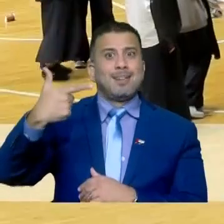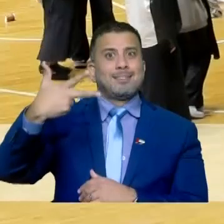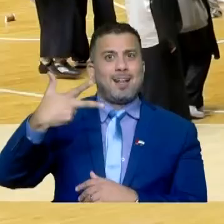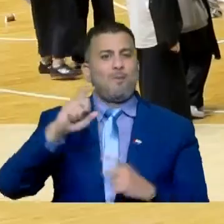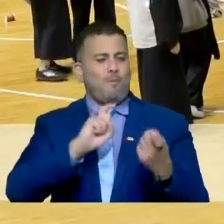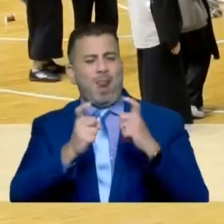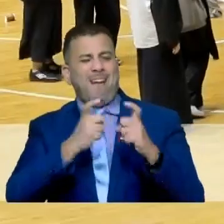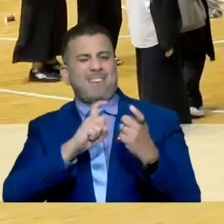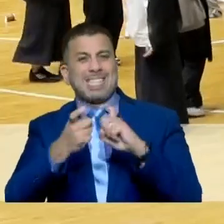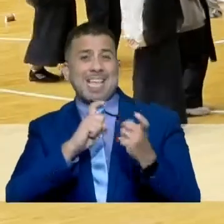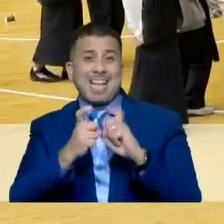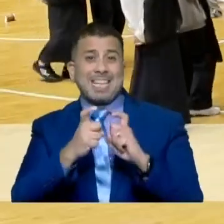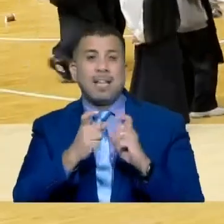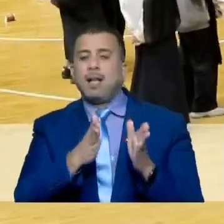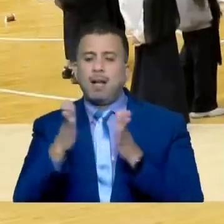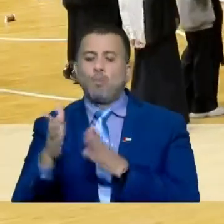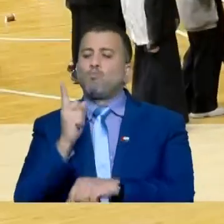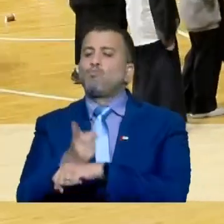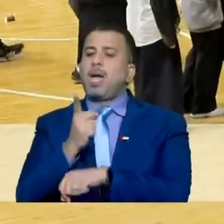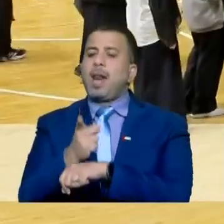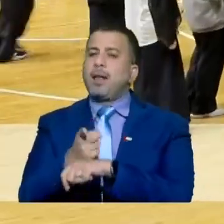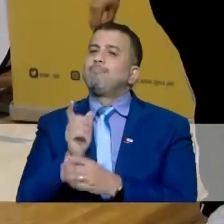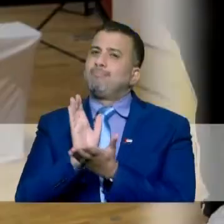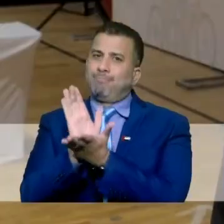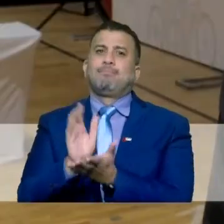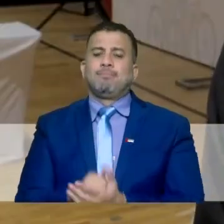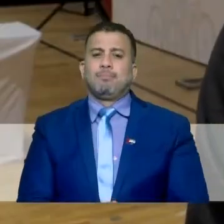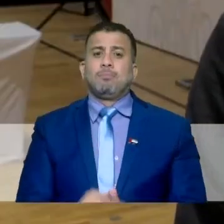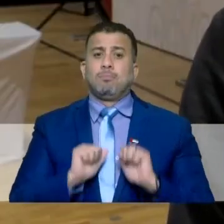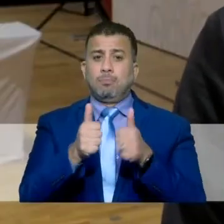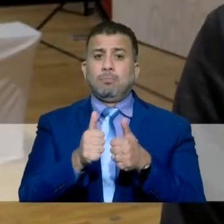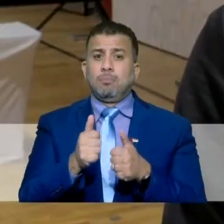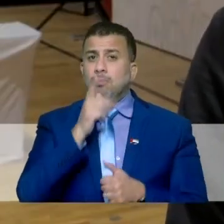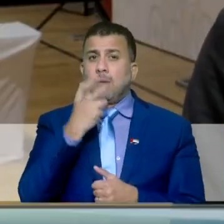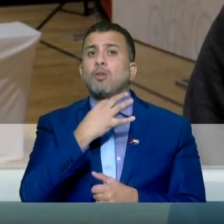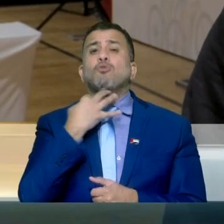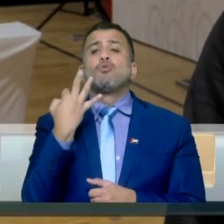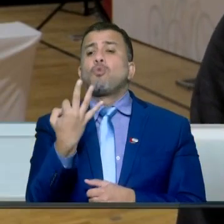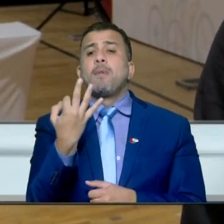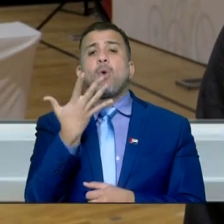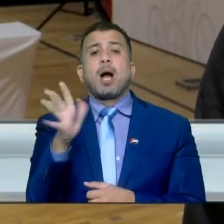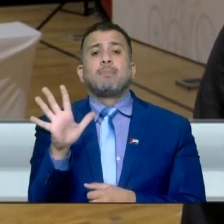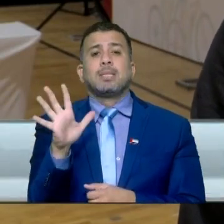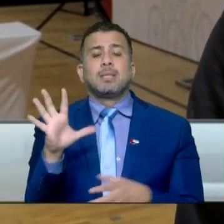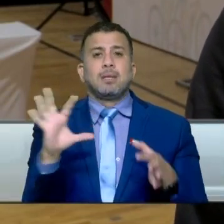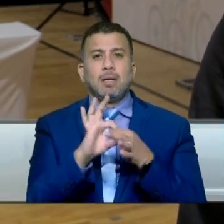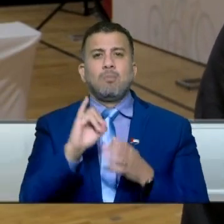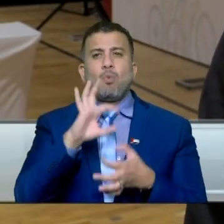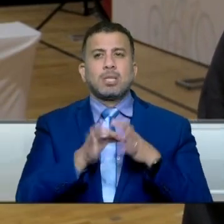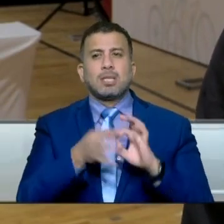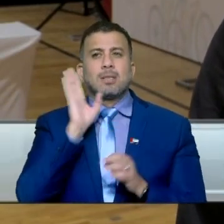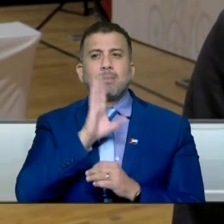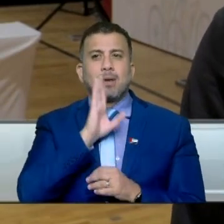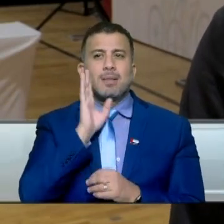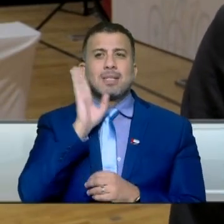المنافسات الى جانب المدربات طبعا مشاركه اكثر من 350 لاعبه بالتعاون مع مؤسسه الامارات للتعليم